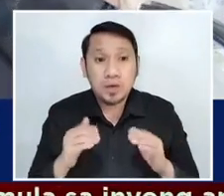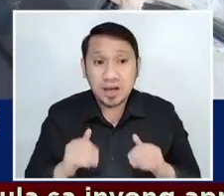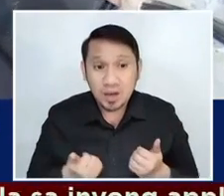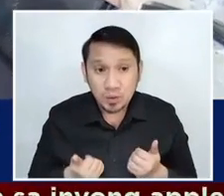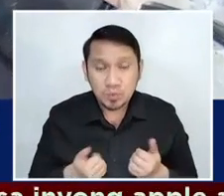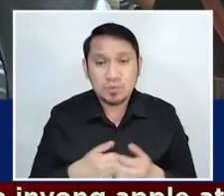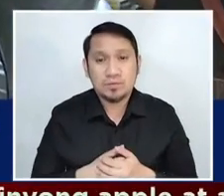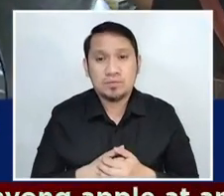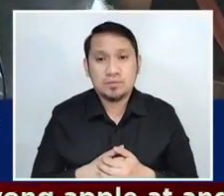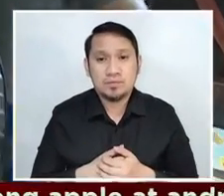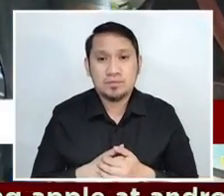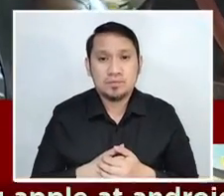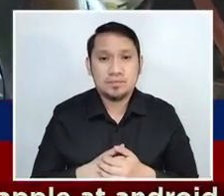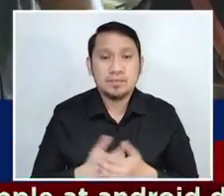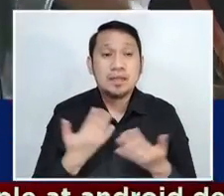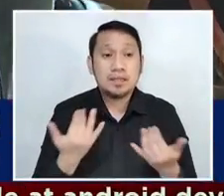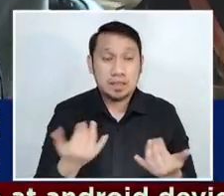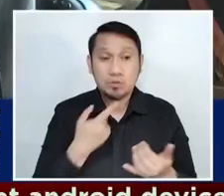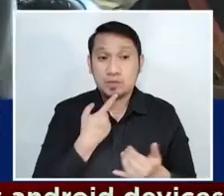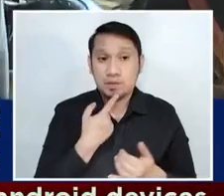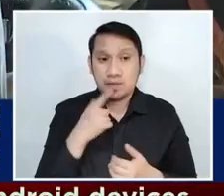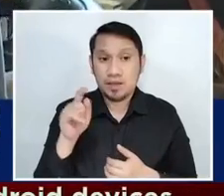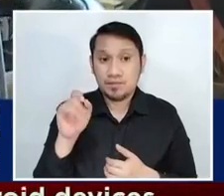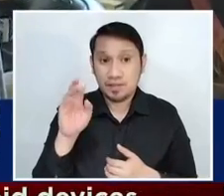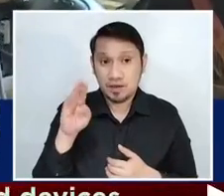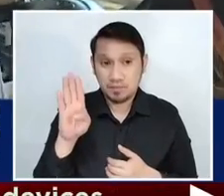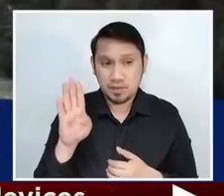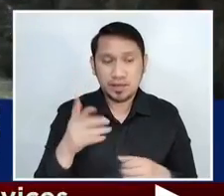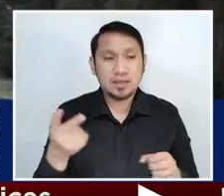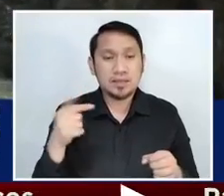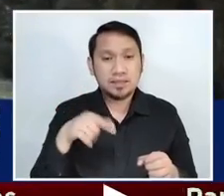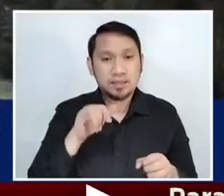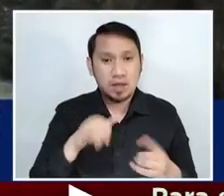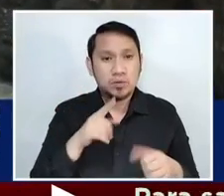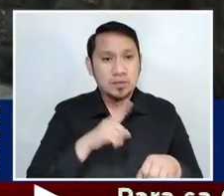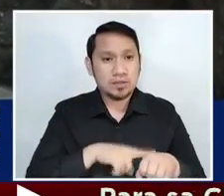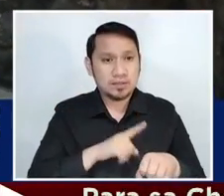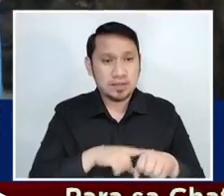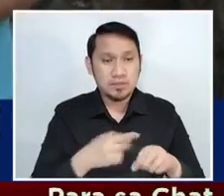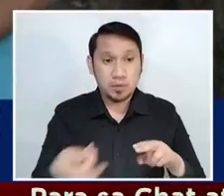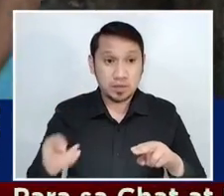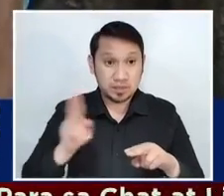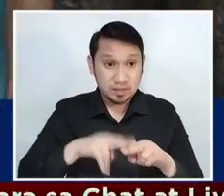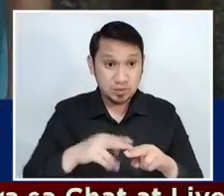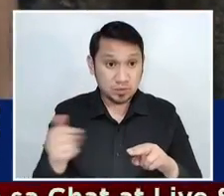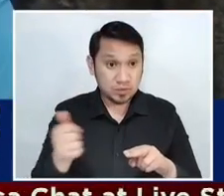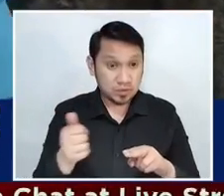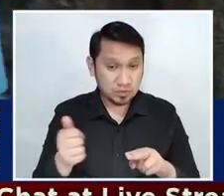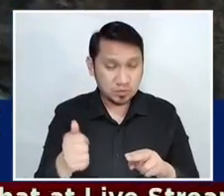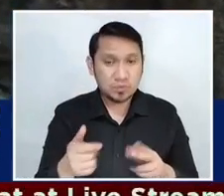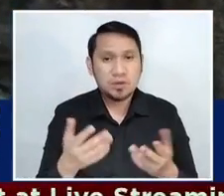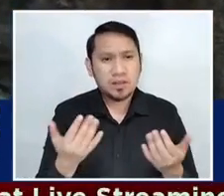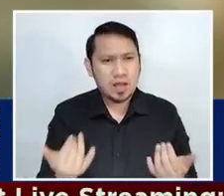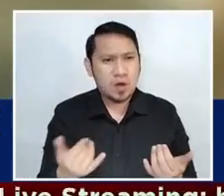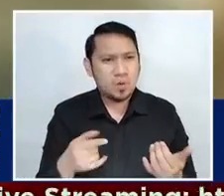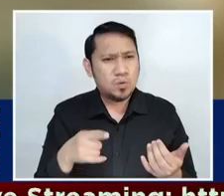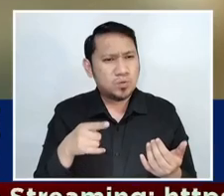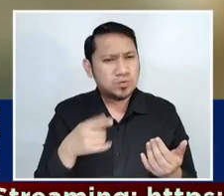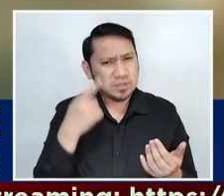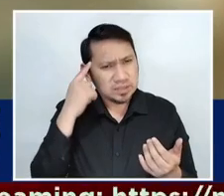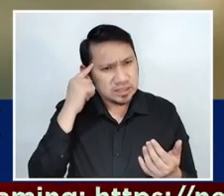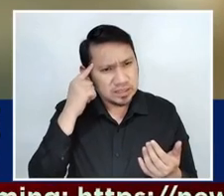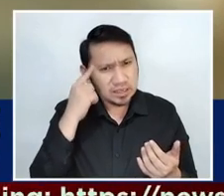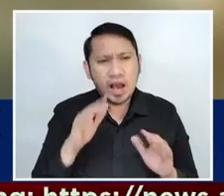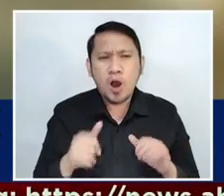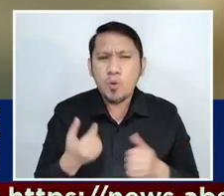sa LTFRB, panahon na rin para magtaas ng singil ang mga jeep. Ang pinagdedesisyonan nila ay kung magkano. The last